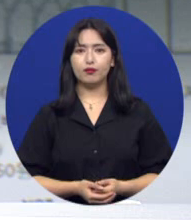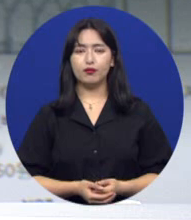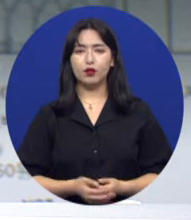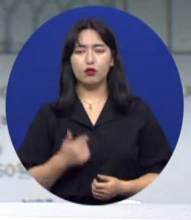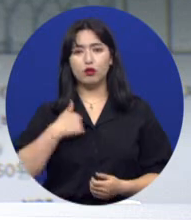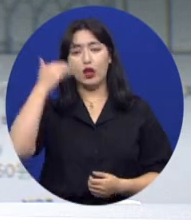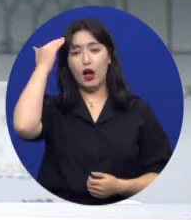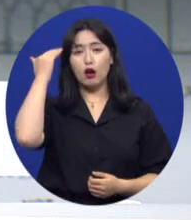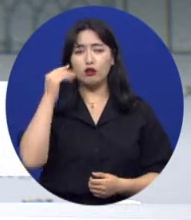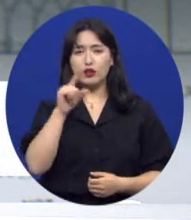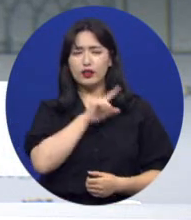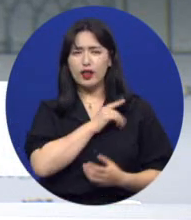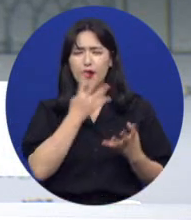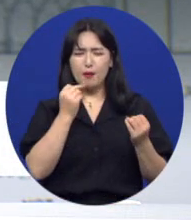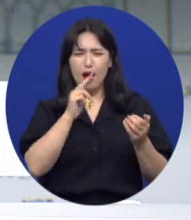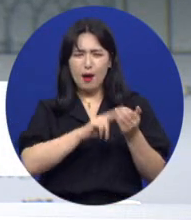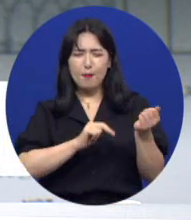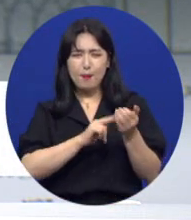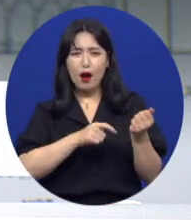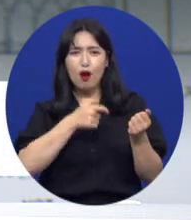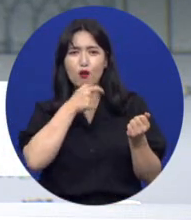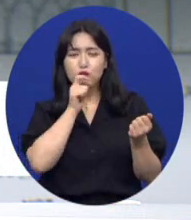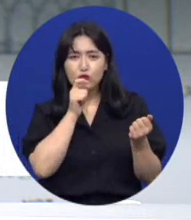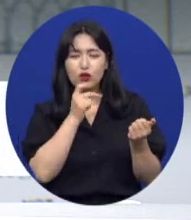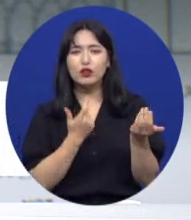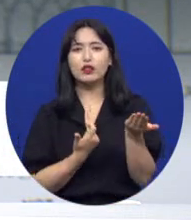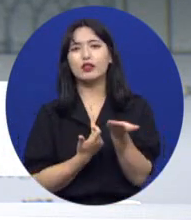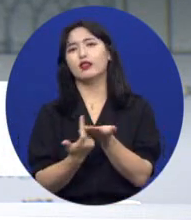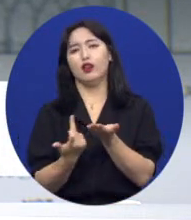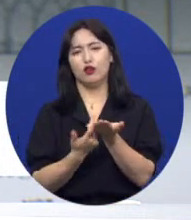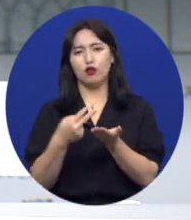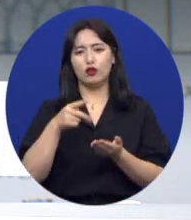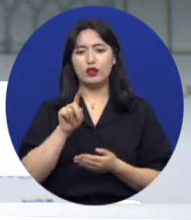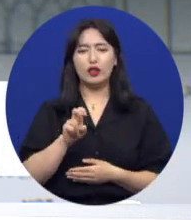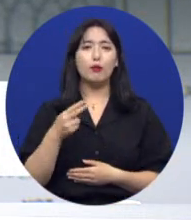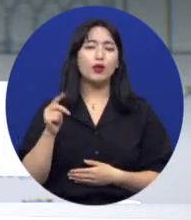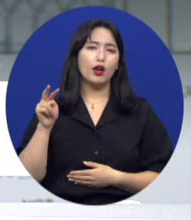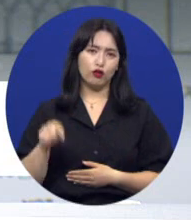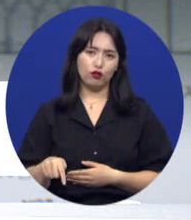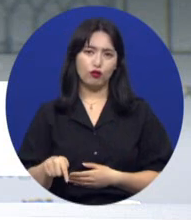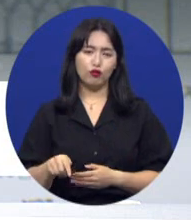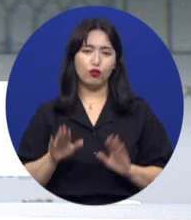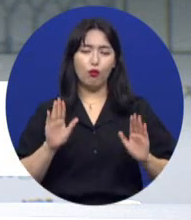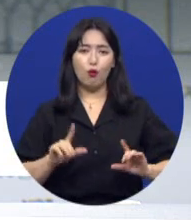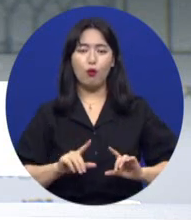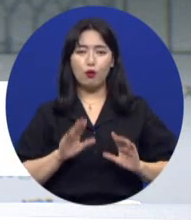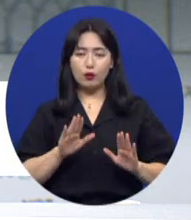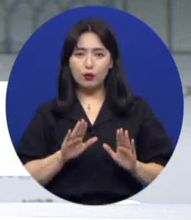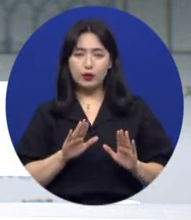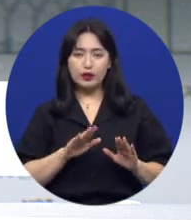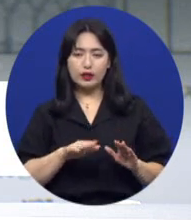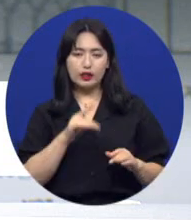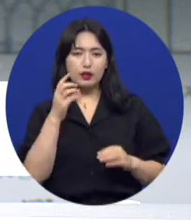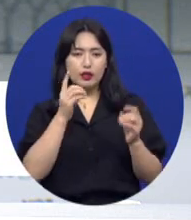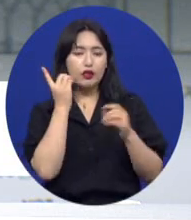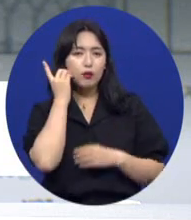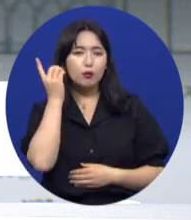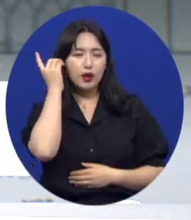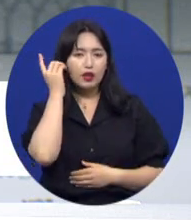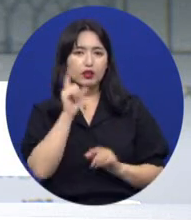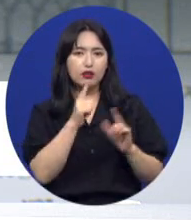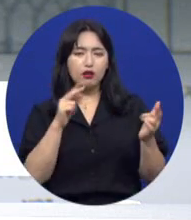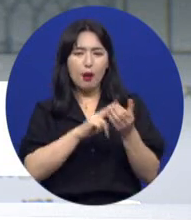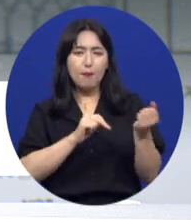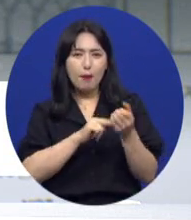우리나라에서 가장 많이 팔리는 생수 제주삼다수 줘 최근 온라인 판매량도 급증하면서 황금알을 낳는